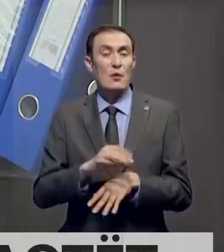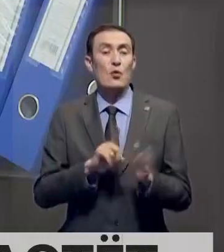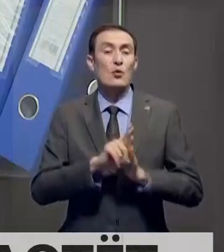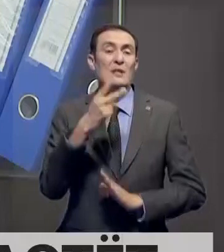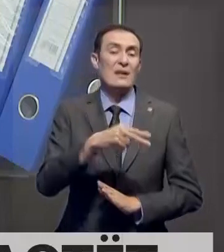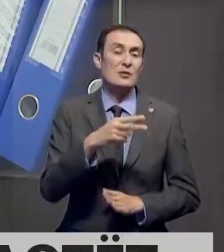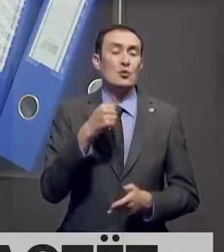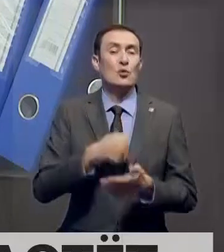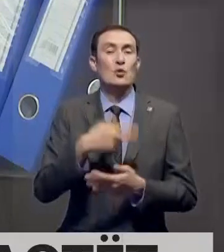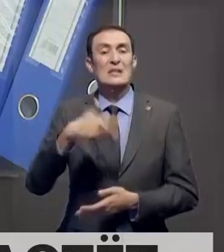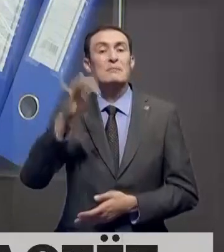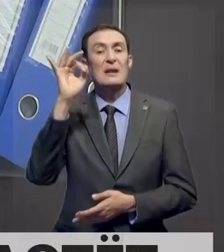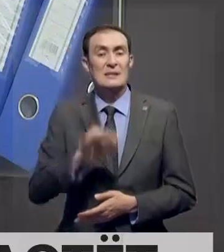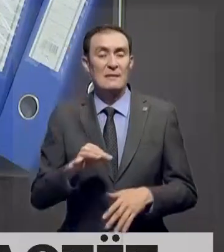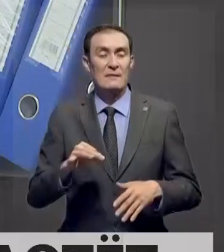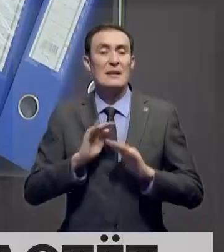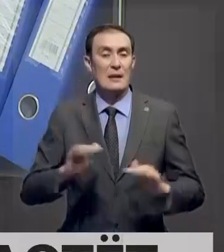20 до 30%.